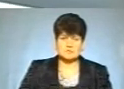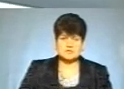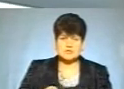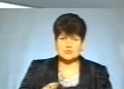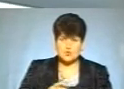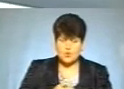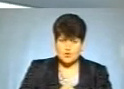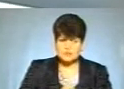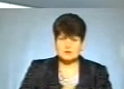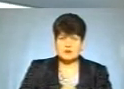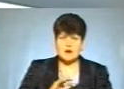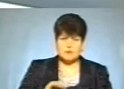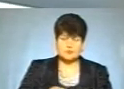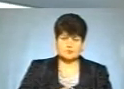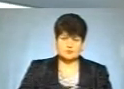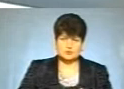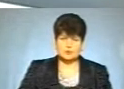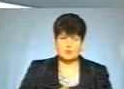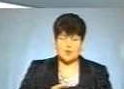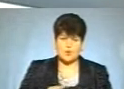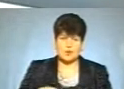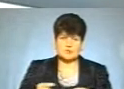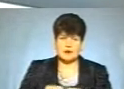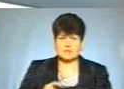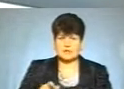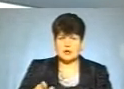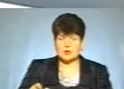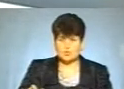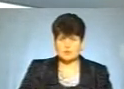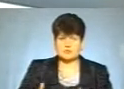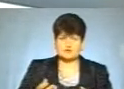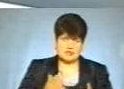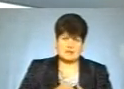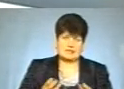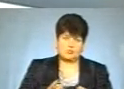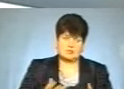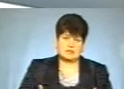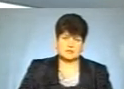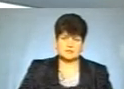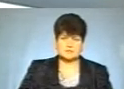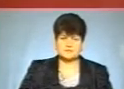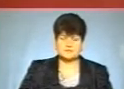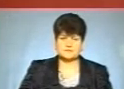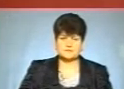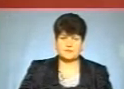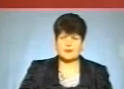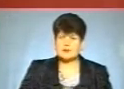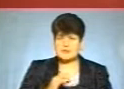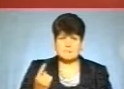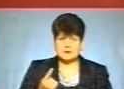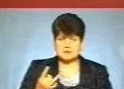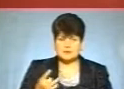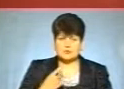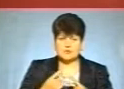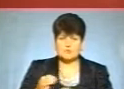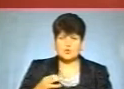тоді вже йшлося по конкретних вже людях, якщо є такі необхідність, така необхідність. Ну, власне, не вперше йдеться про